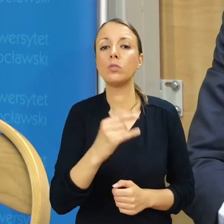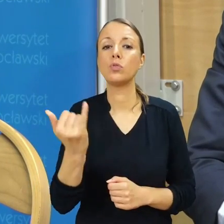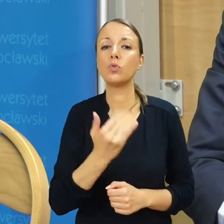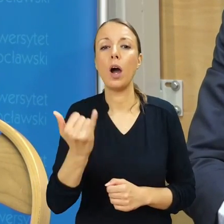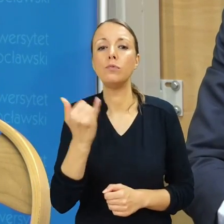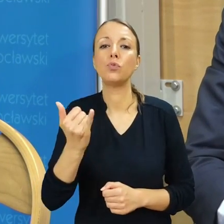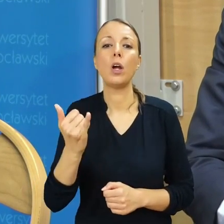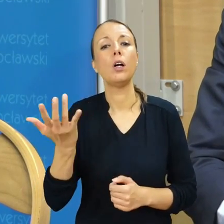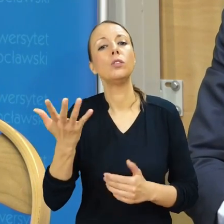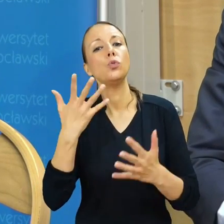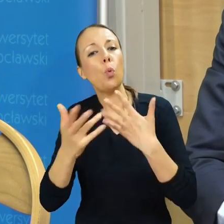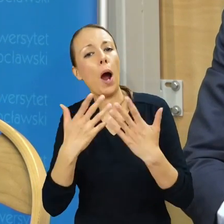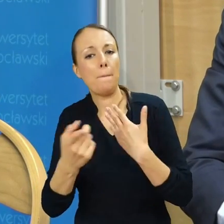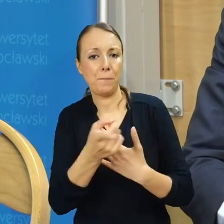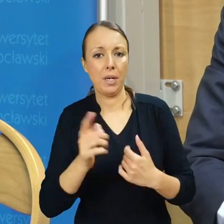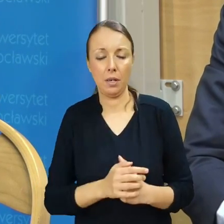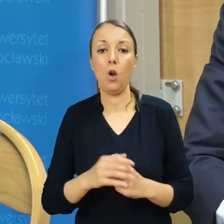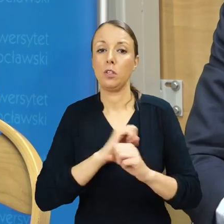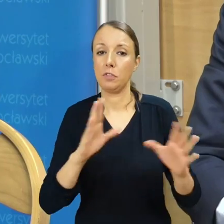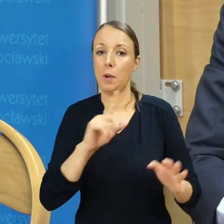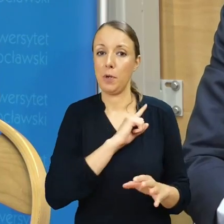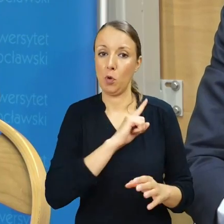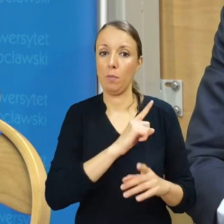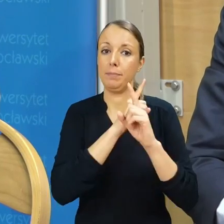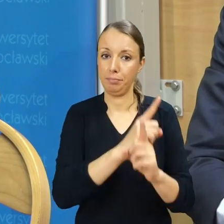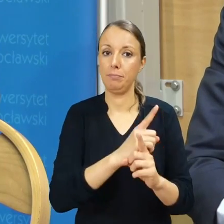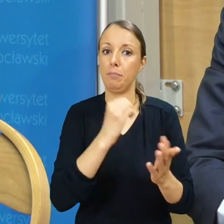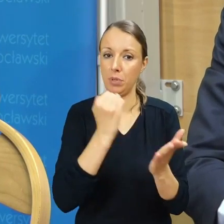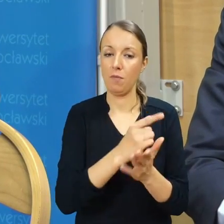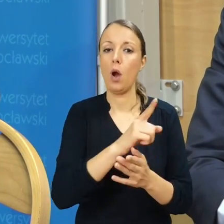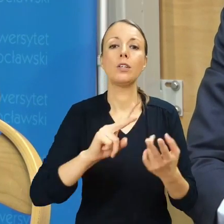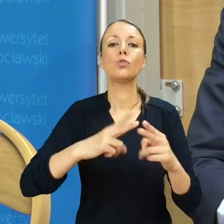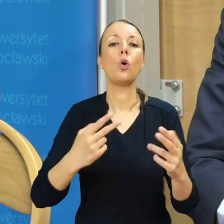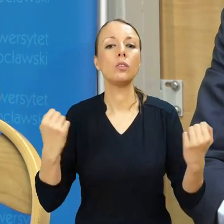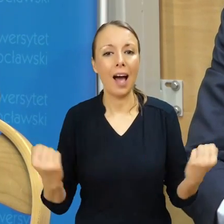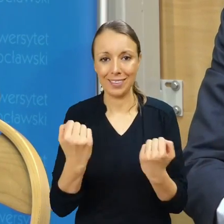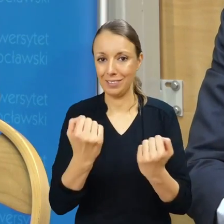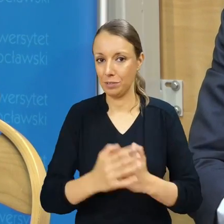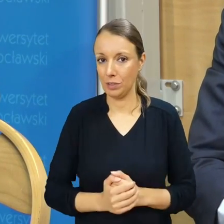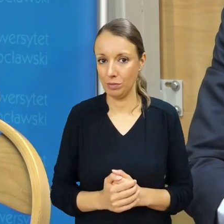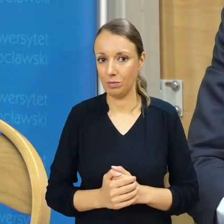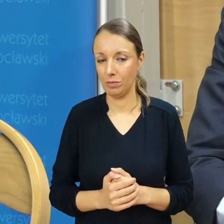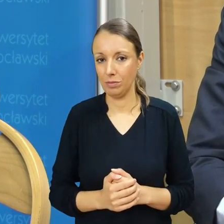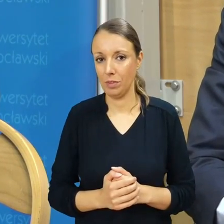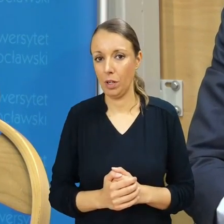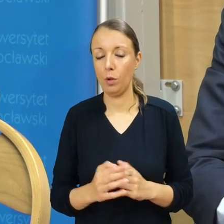kontrolujemy zgodność z prawem i się musimy tym, ale skąd się bierze ten aktywizm? No właśnie z uwagi na to, że pewne regulacje